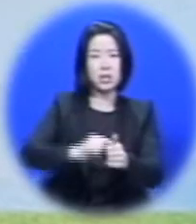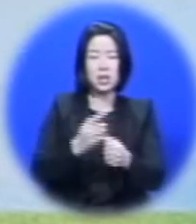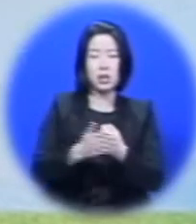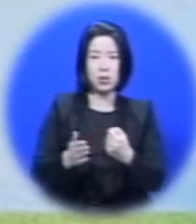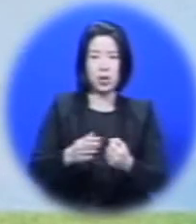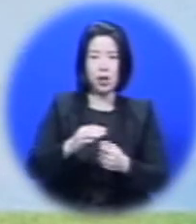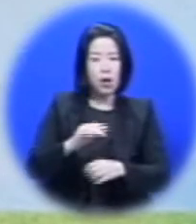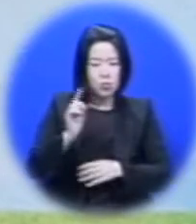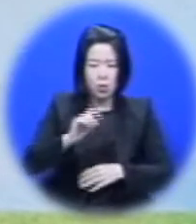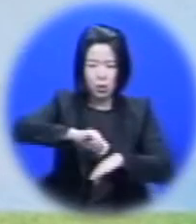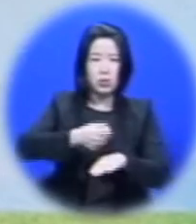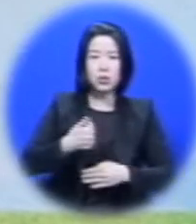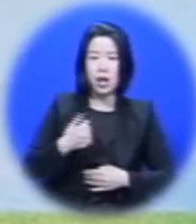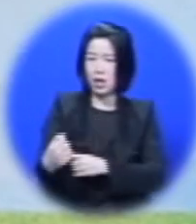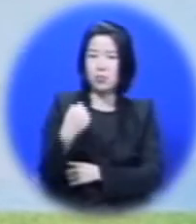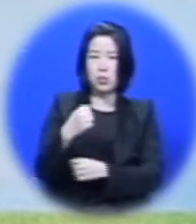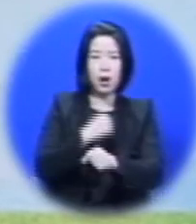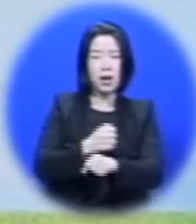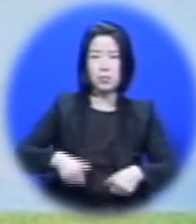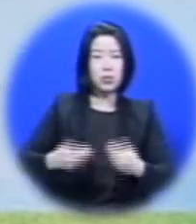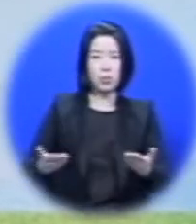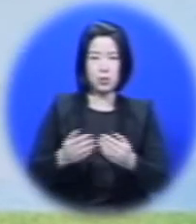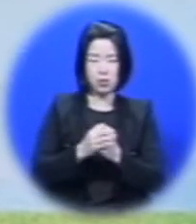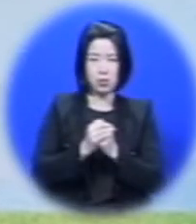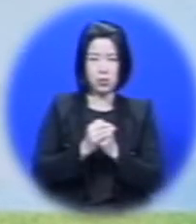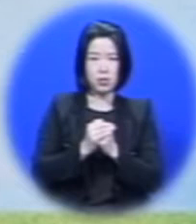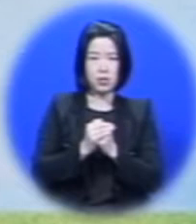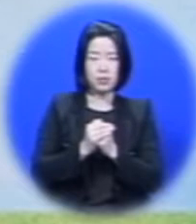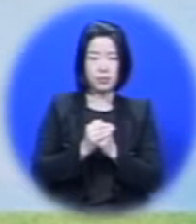내 힘으로 어떻게 하고 싶은 생각도 없는 겁니다.